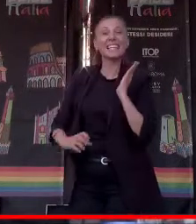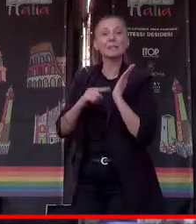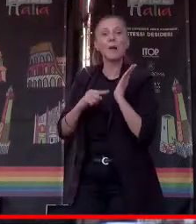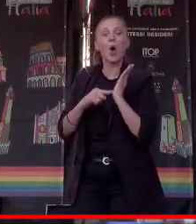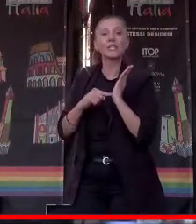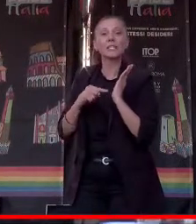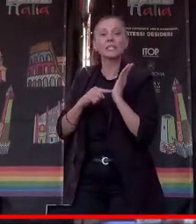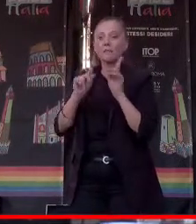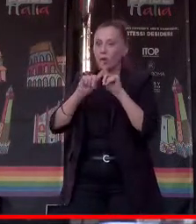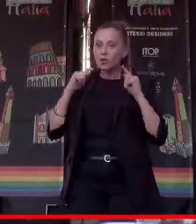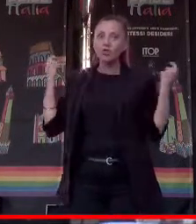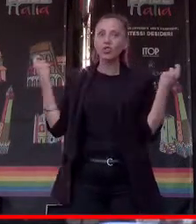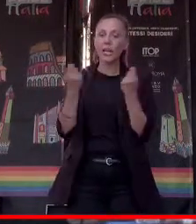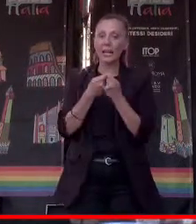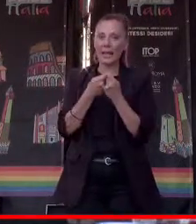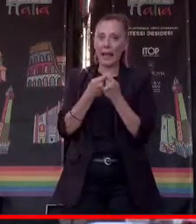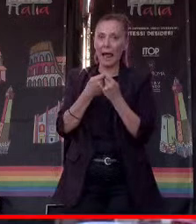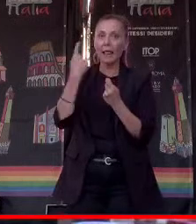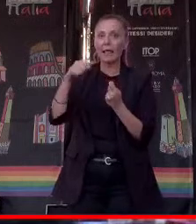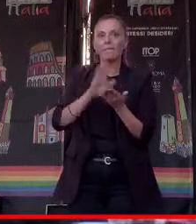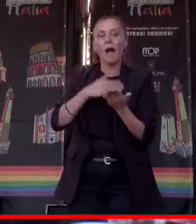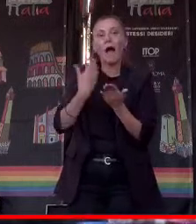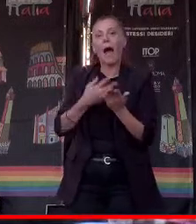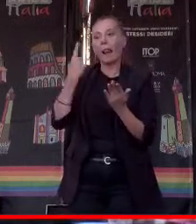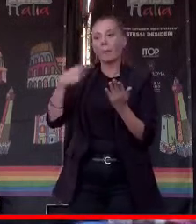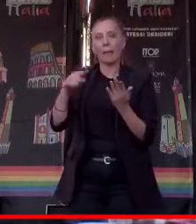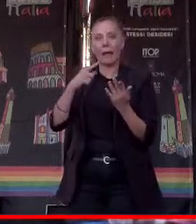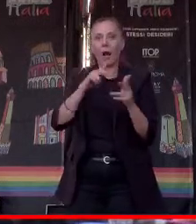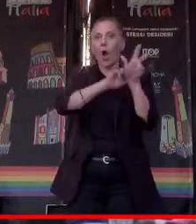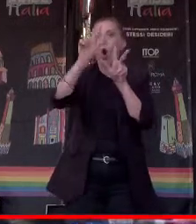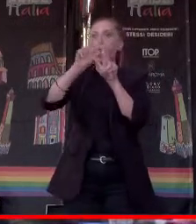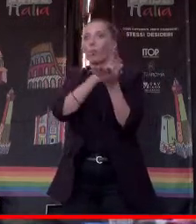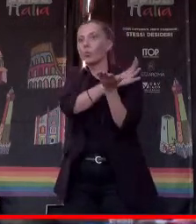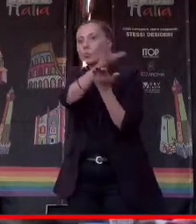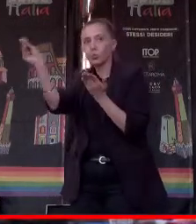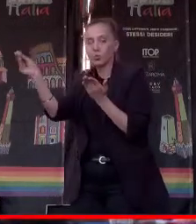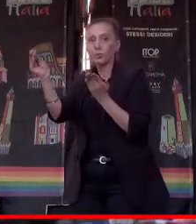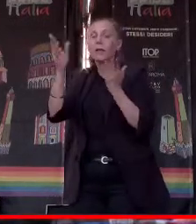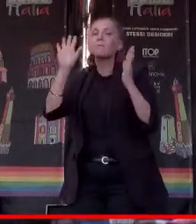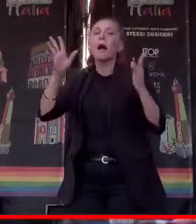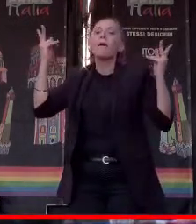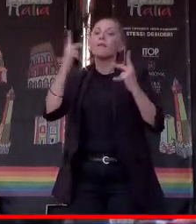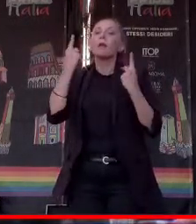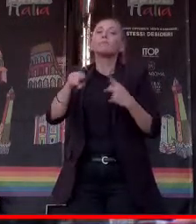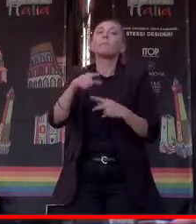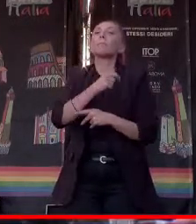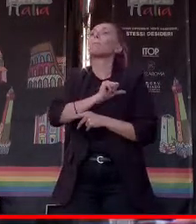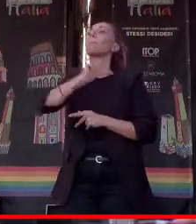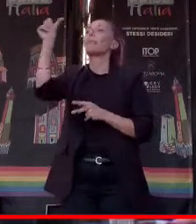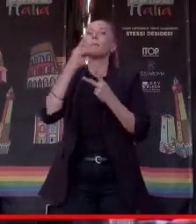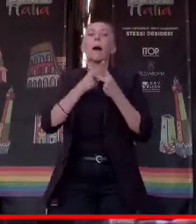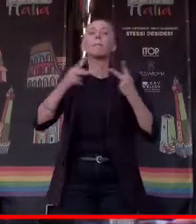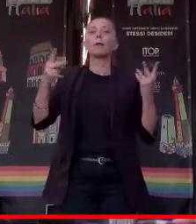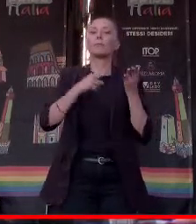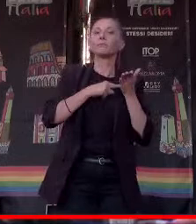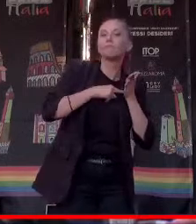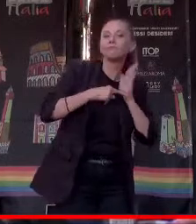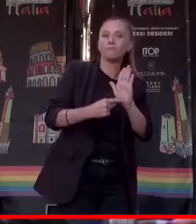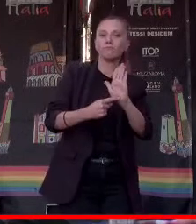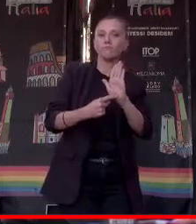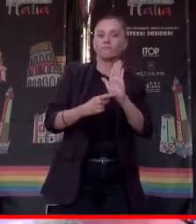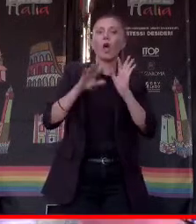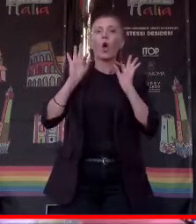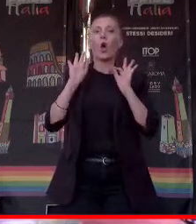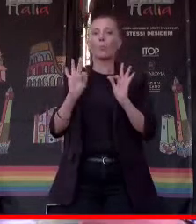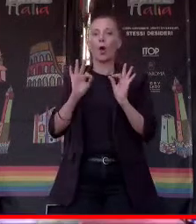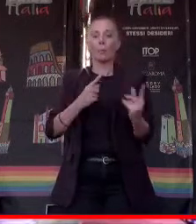e non bastano, come dire, dei piccoli atti municipali. Sarà il primo banco di prova per mettere a verifica quella